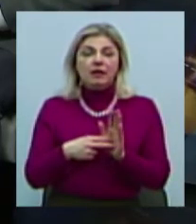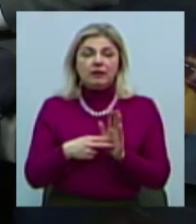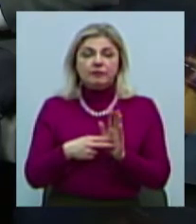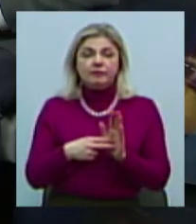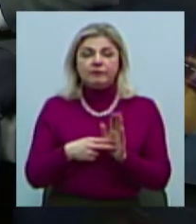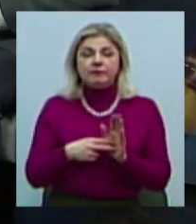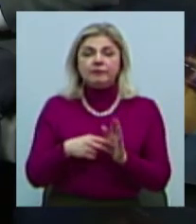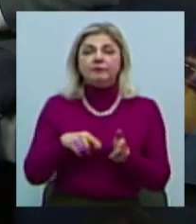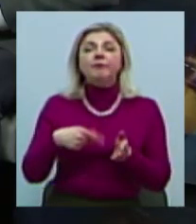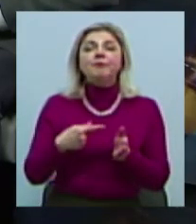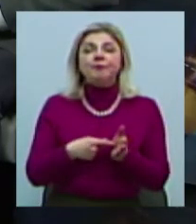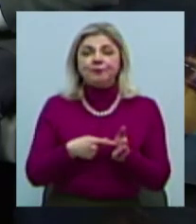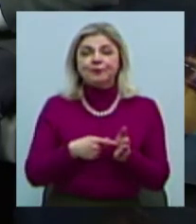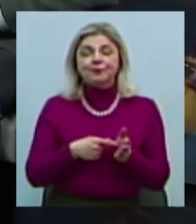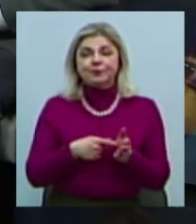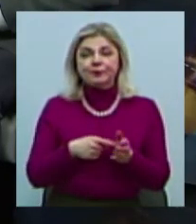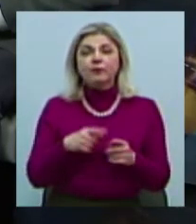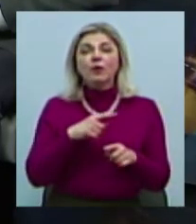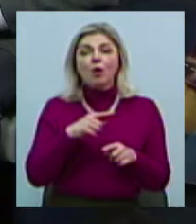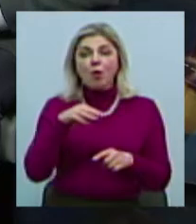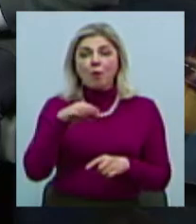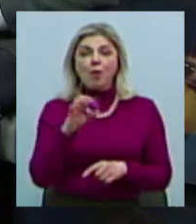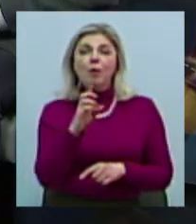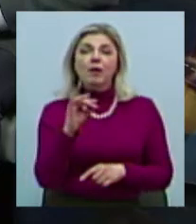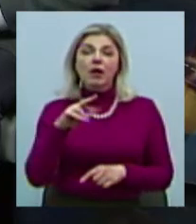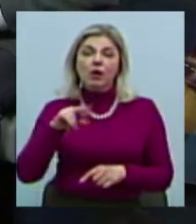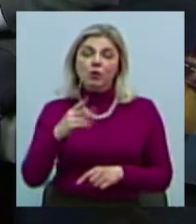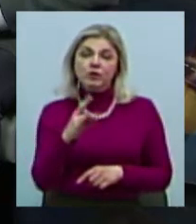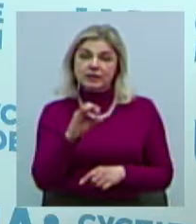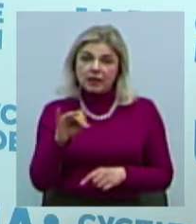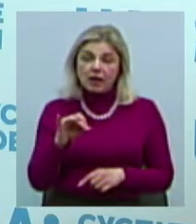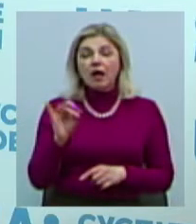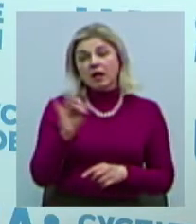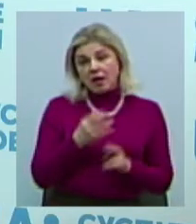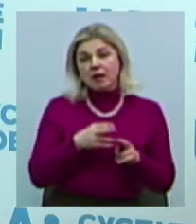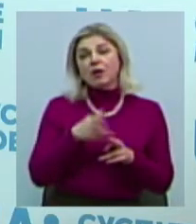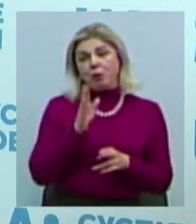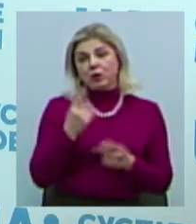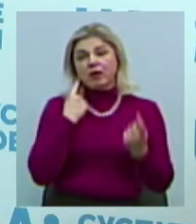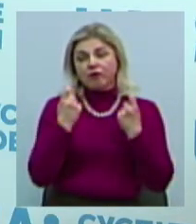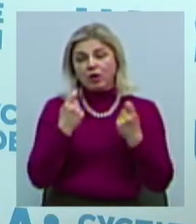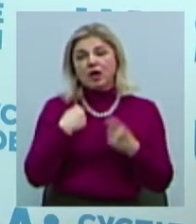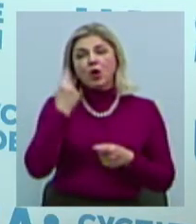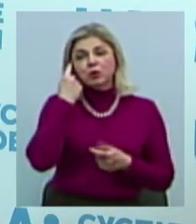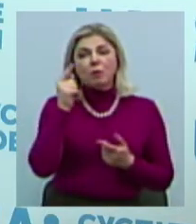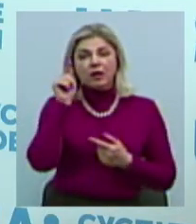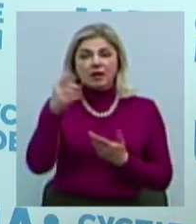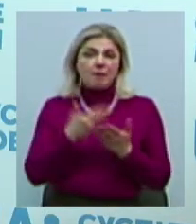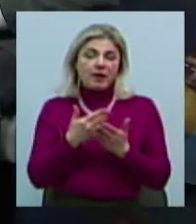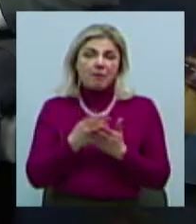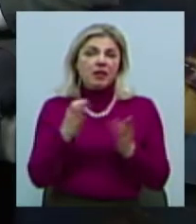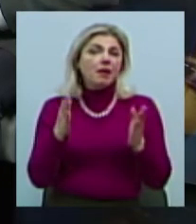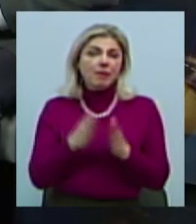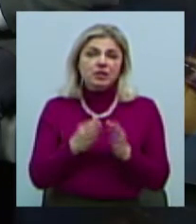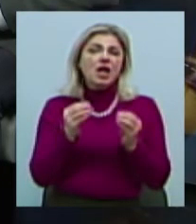мирской мобильности. Там. И там будут полностью изучены эти вопросы, нам будет предоставлена данная информация. Ну, я думаю, там не меньше там, десятка тысяч, наверное,